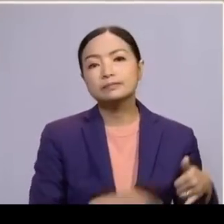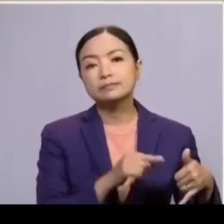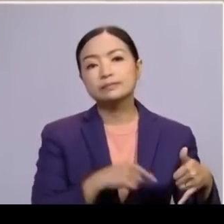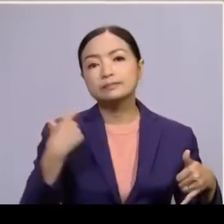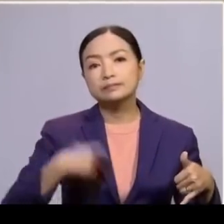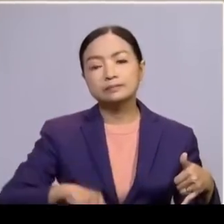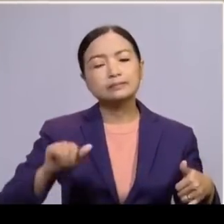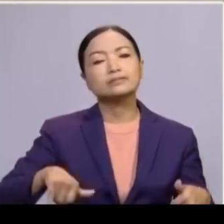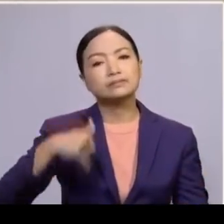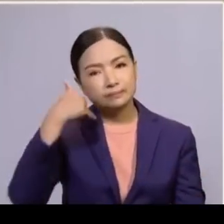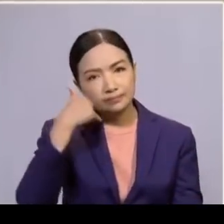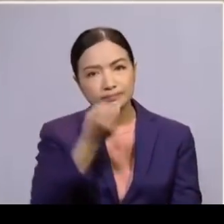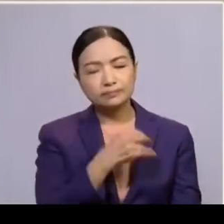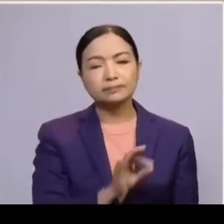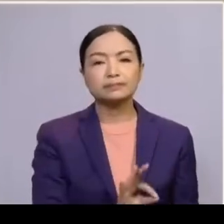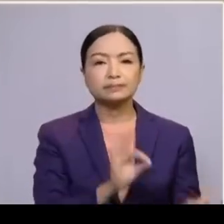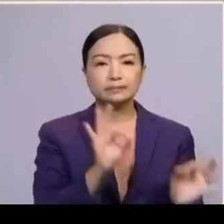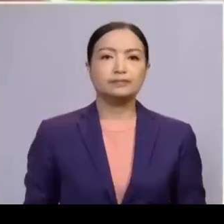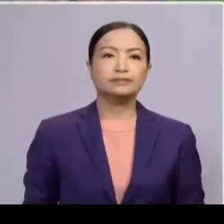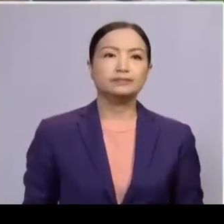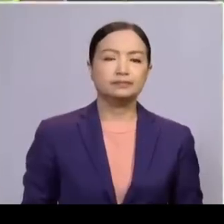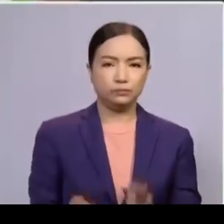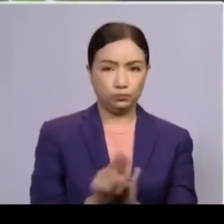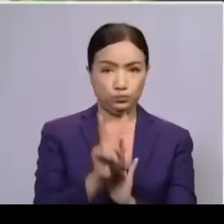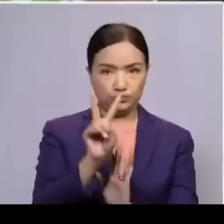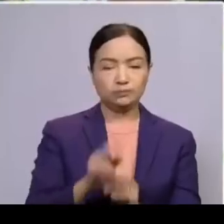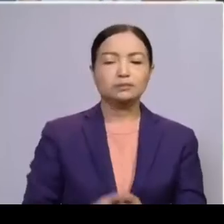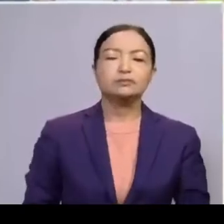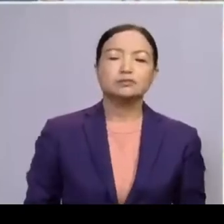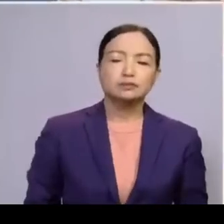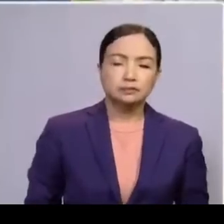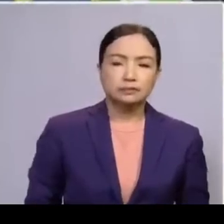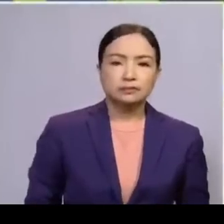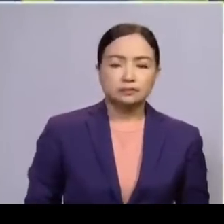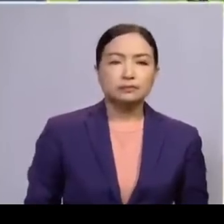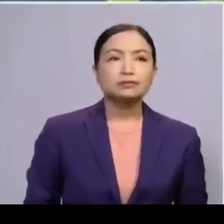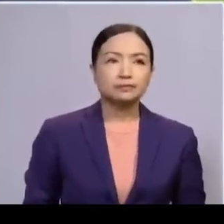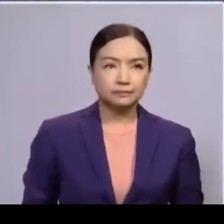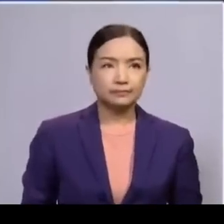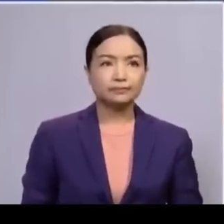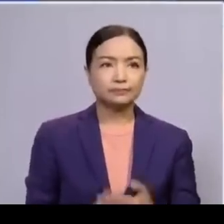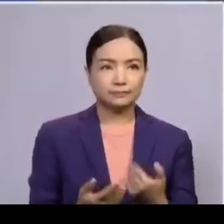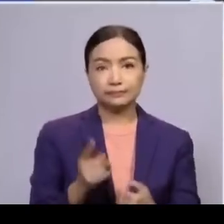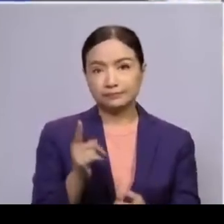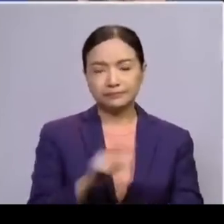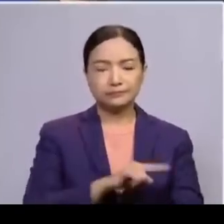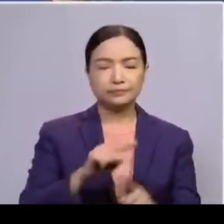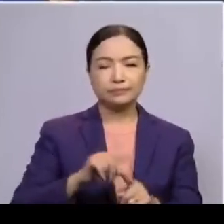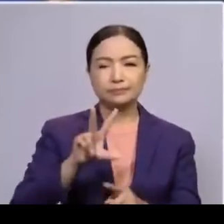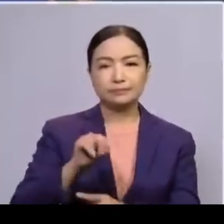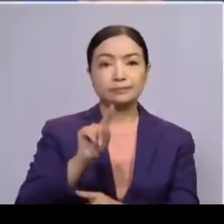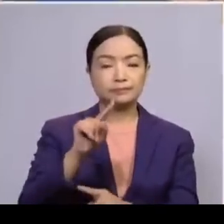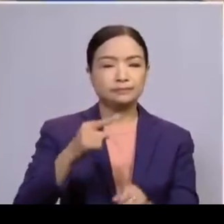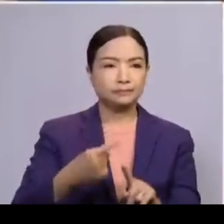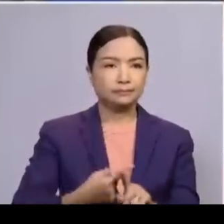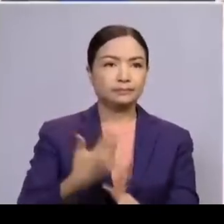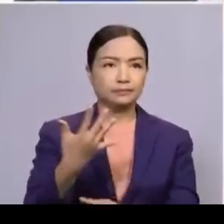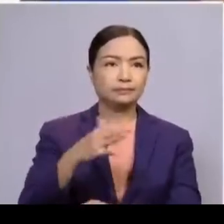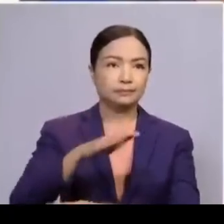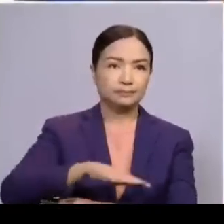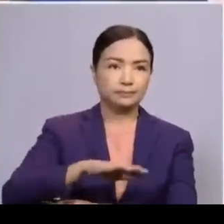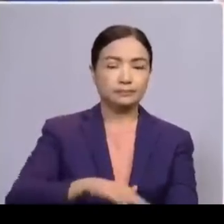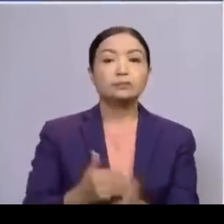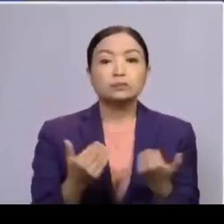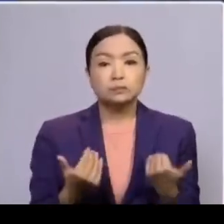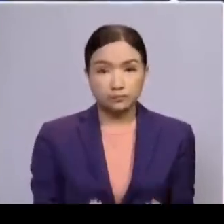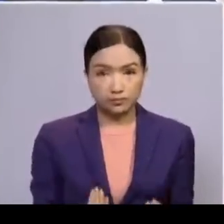ภัทรก็โทรมาเลื่อนเข้าพบนะฮะครั้งที่ 2แล้วนะฮะก็จะมาในวันที่ 31พฤษภาคมช่วงบ่ายจน